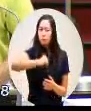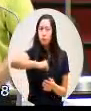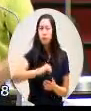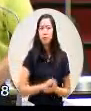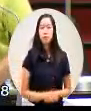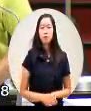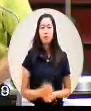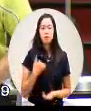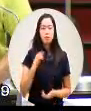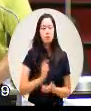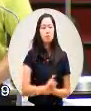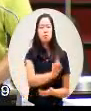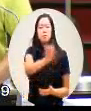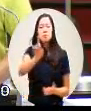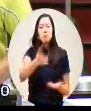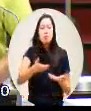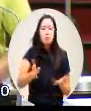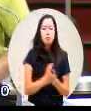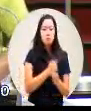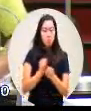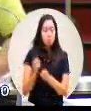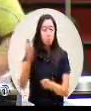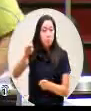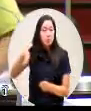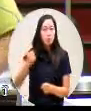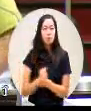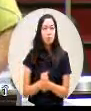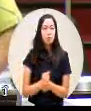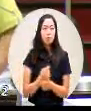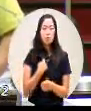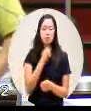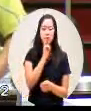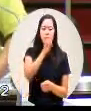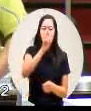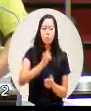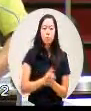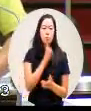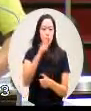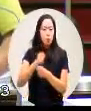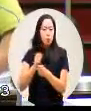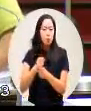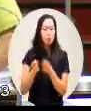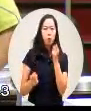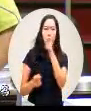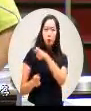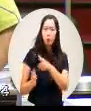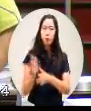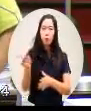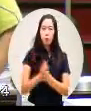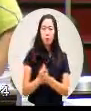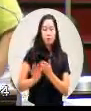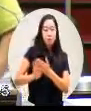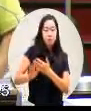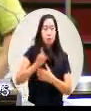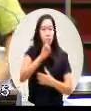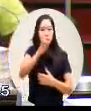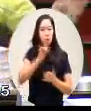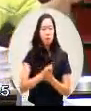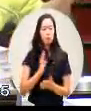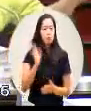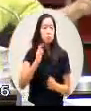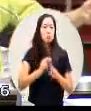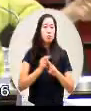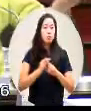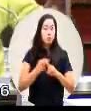吼，啥物代志都做出来，比人咧讲的吼更加厉害。人家讲的吼，我还是不相信，所